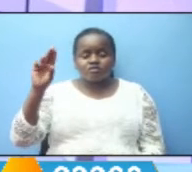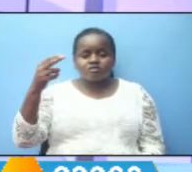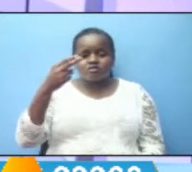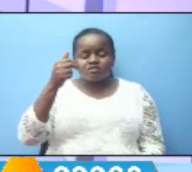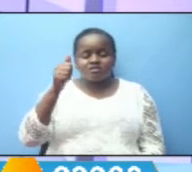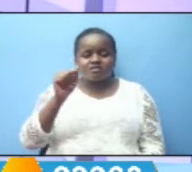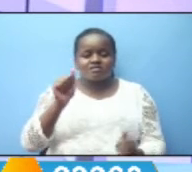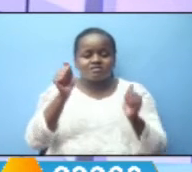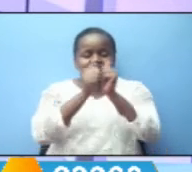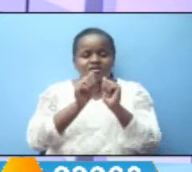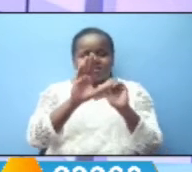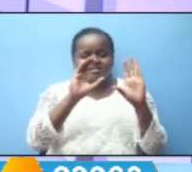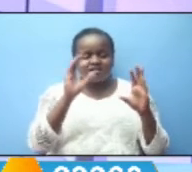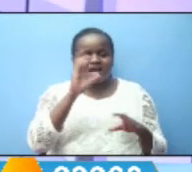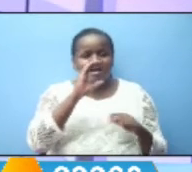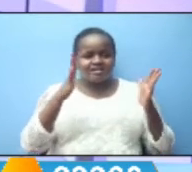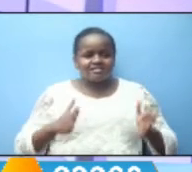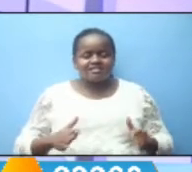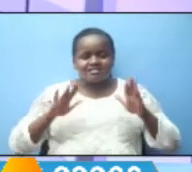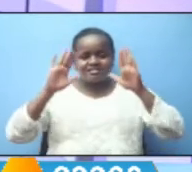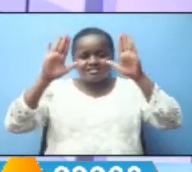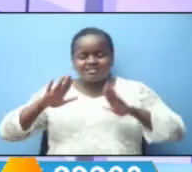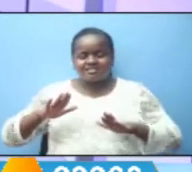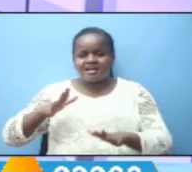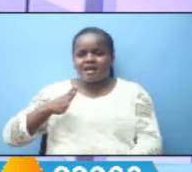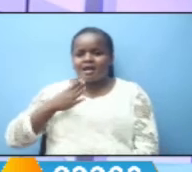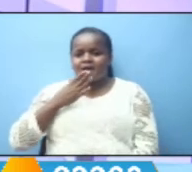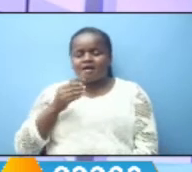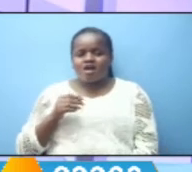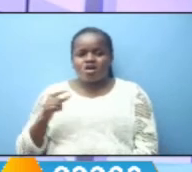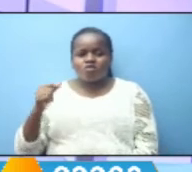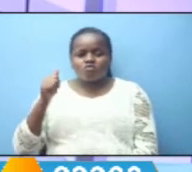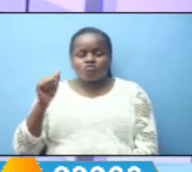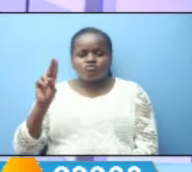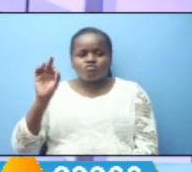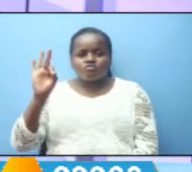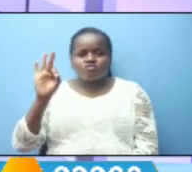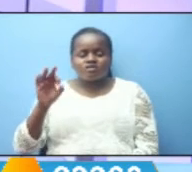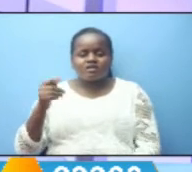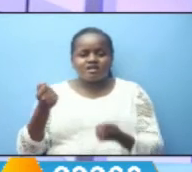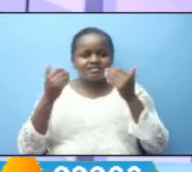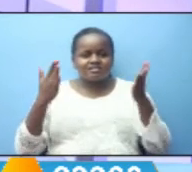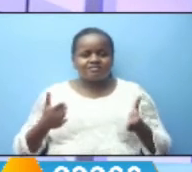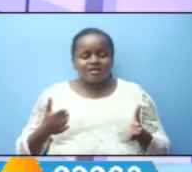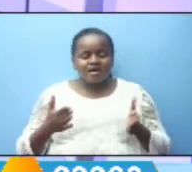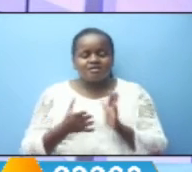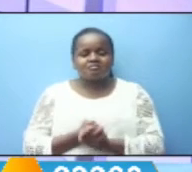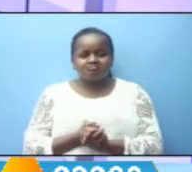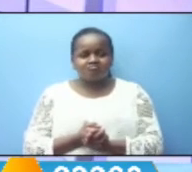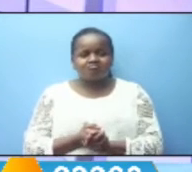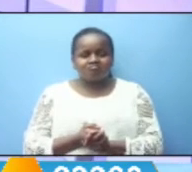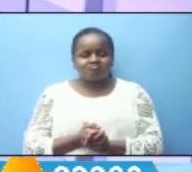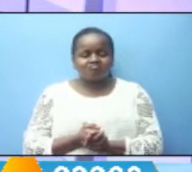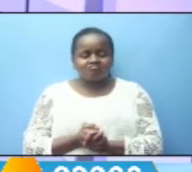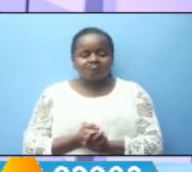na customer ciake ciothe na muno makiria kanjira ni mugeithirie muthuri ugwitwo Ngubu gikoragwo kiri dereva asante sana